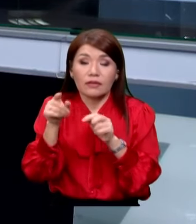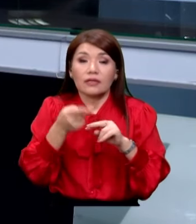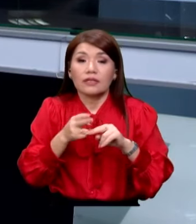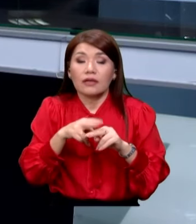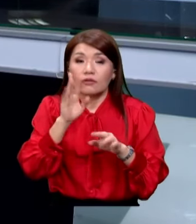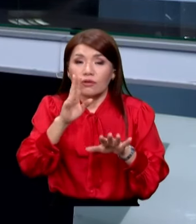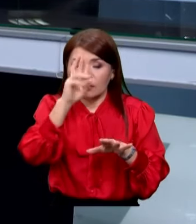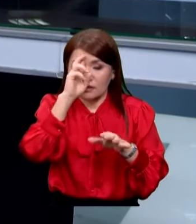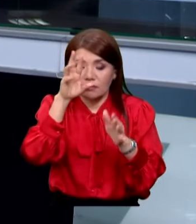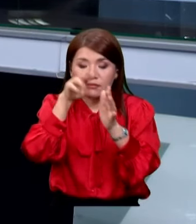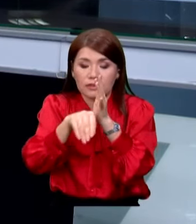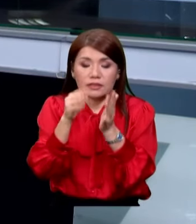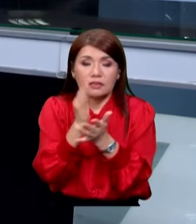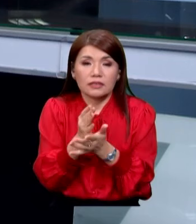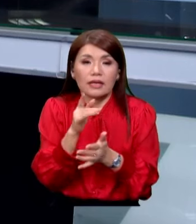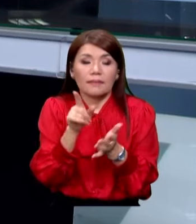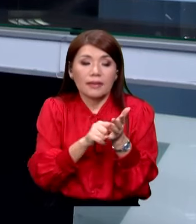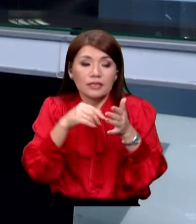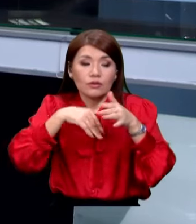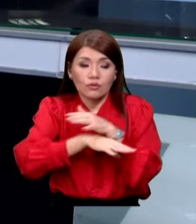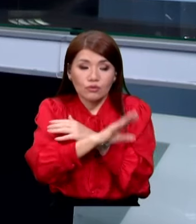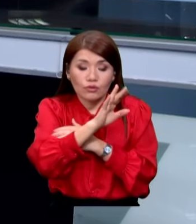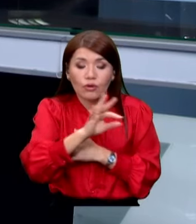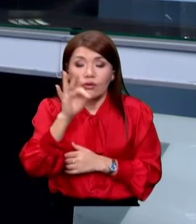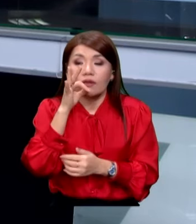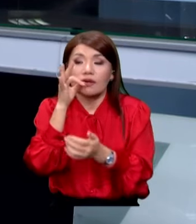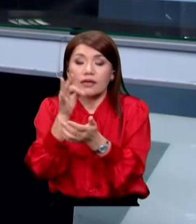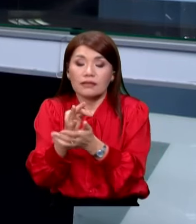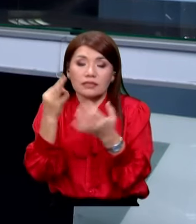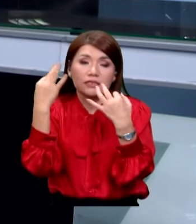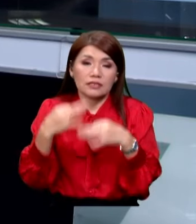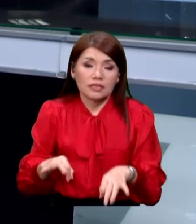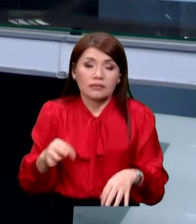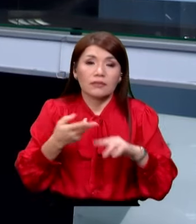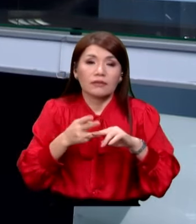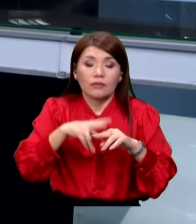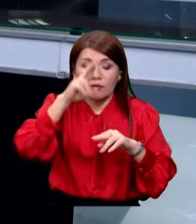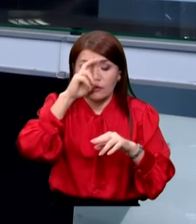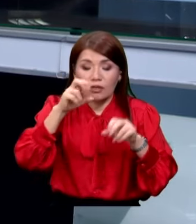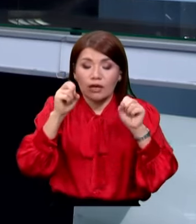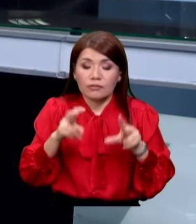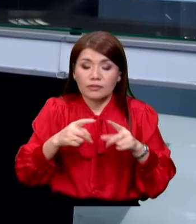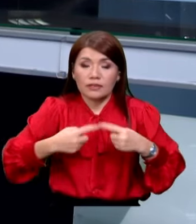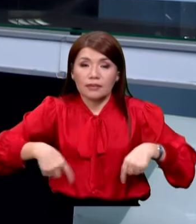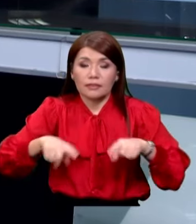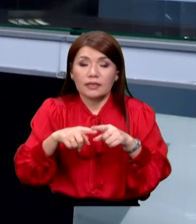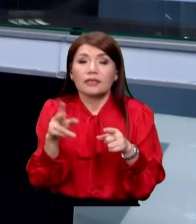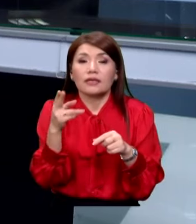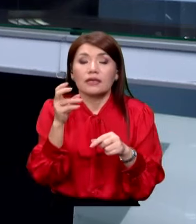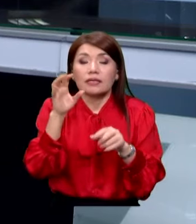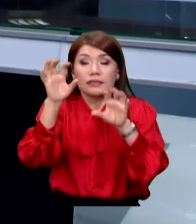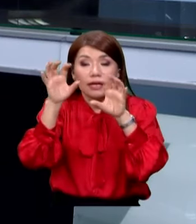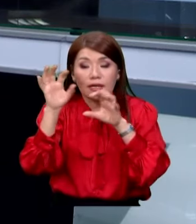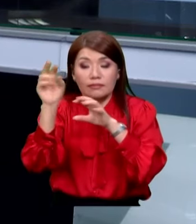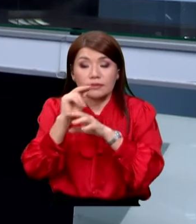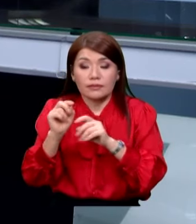қызметте жүргендерге қатысты. Ал зейнетке шыққаннан кейін мұндай жауапкершіліктен босатылады. Сондықтан ұлттық қауіпсіздік комитеті заңға ұсыныс